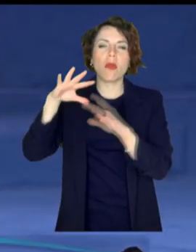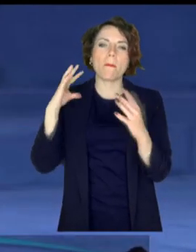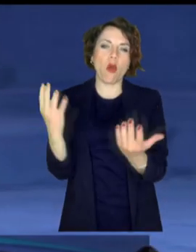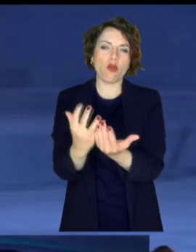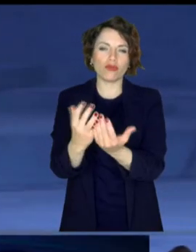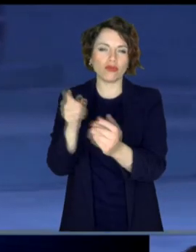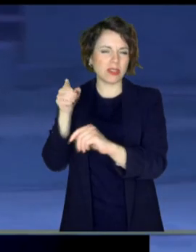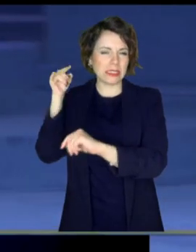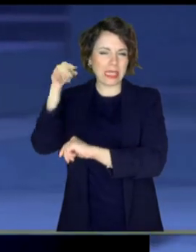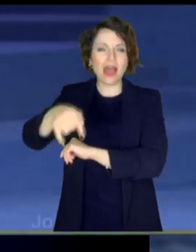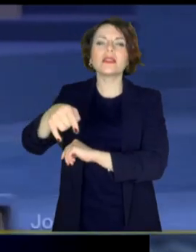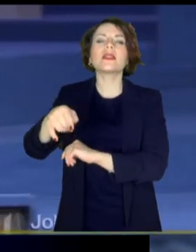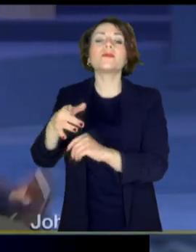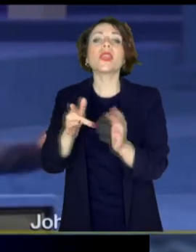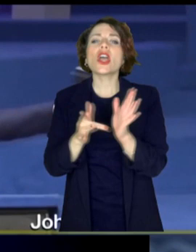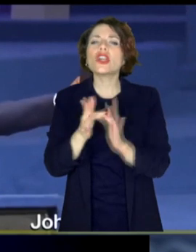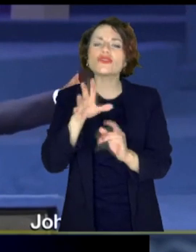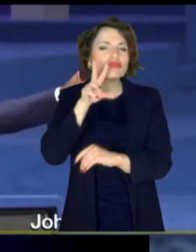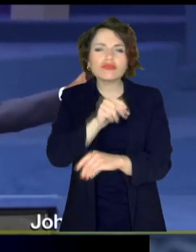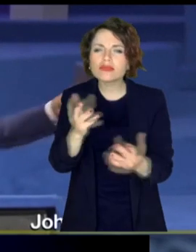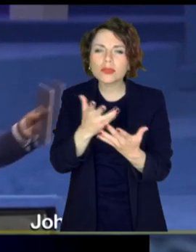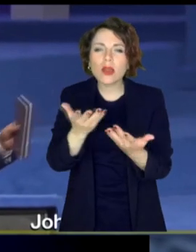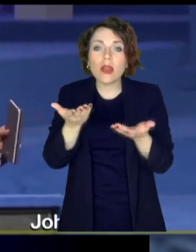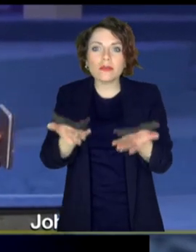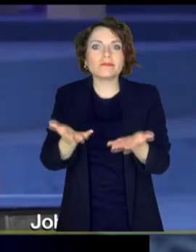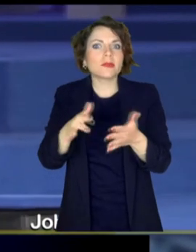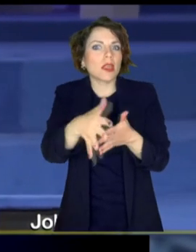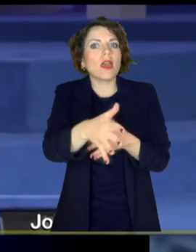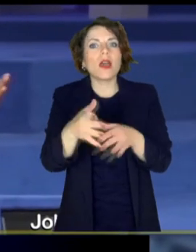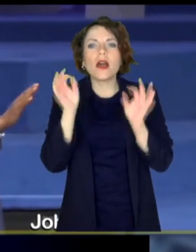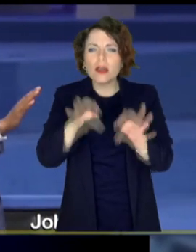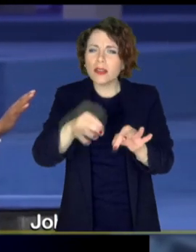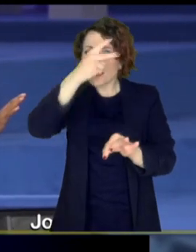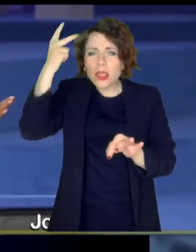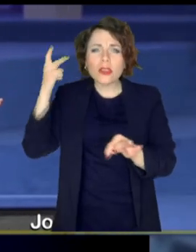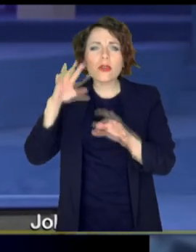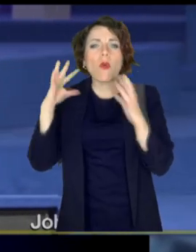cosmos. E Gesù dice, viene il principe di questo mondo e non